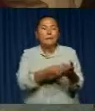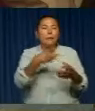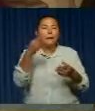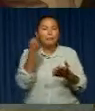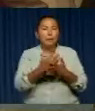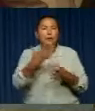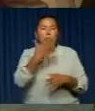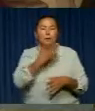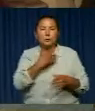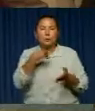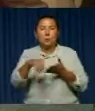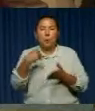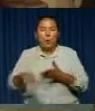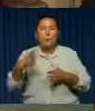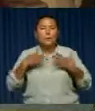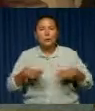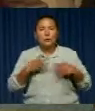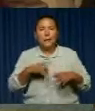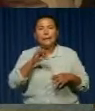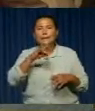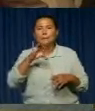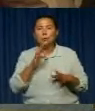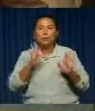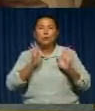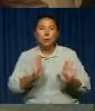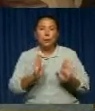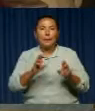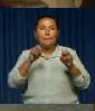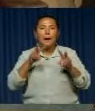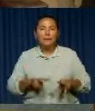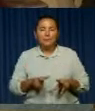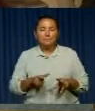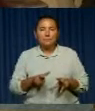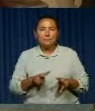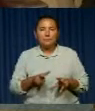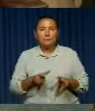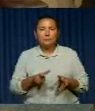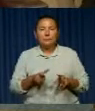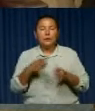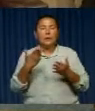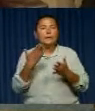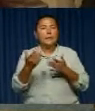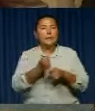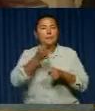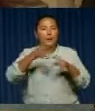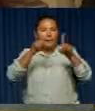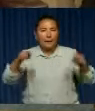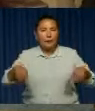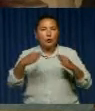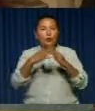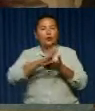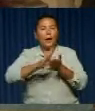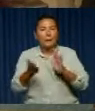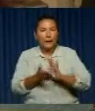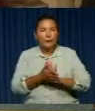сайын жақсы көреді, соны алады. Сондықтан антибиотик тек қана маманның ұсынысымен және үй жағдайында